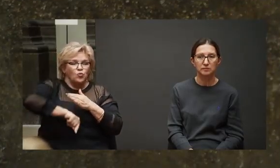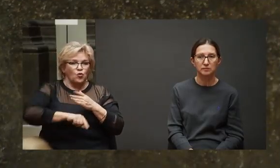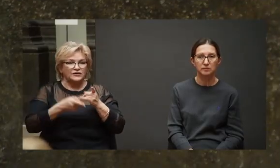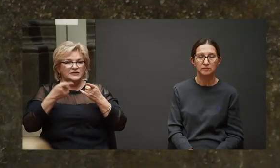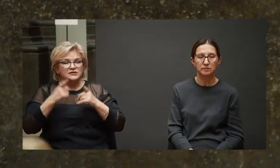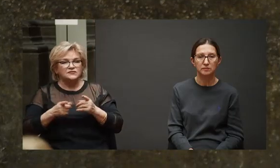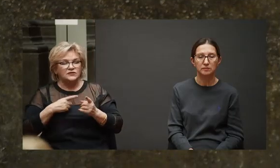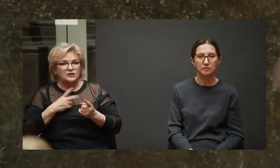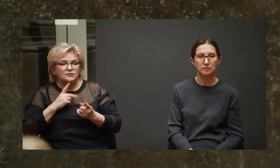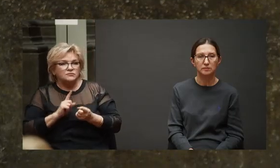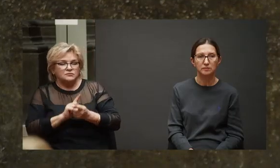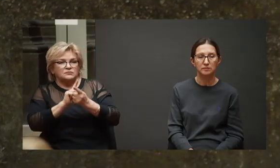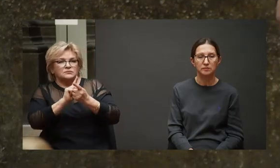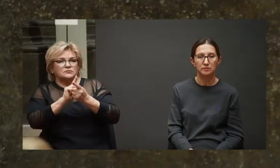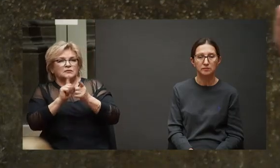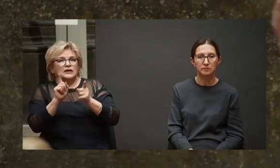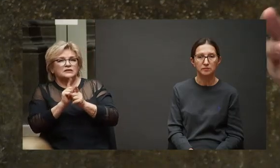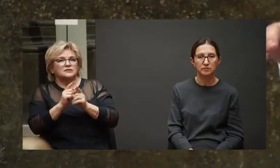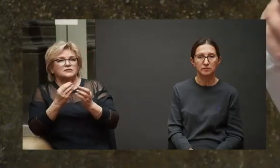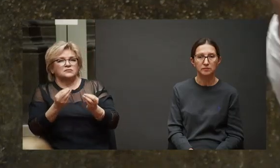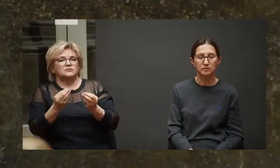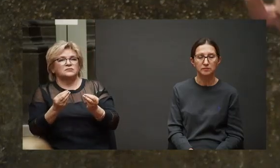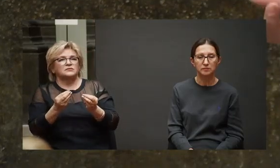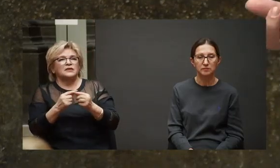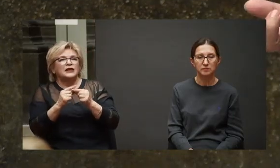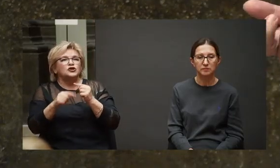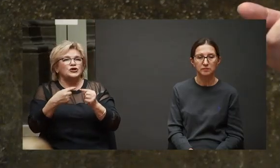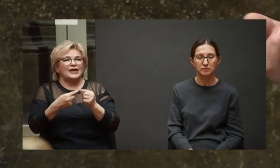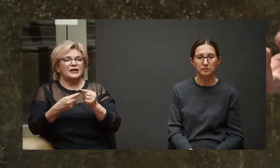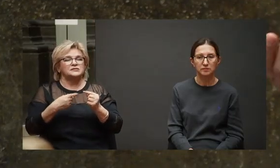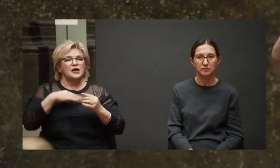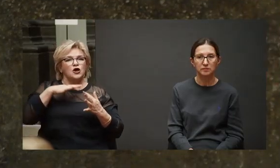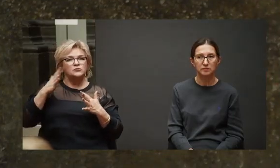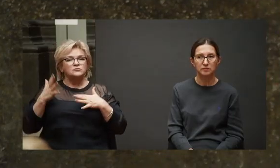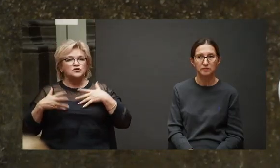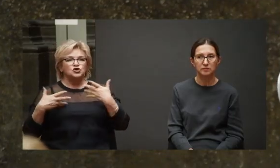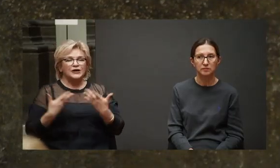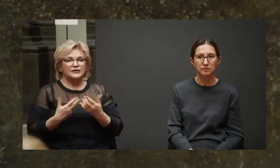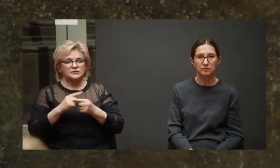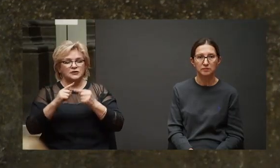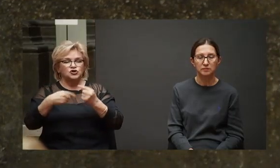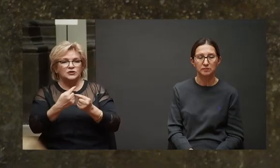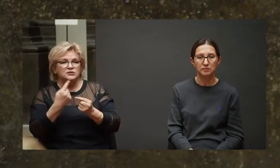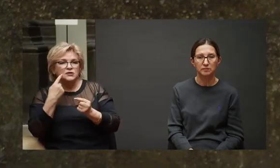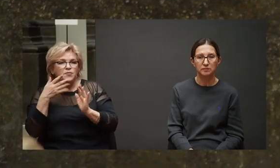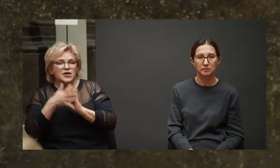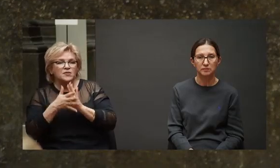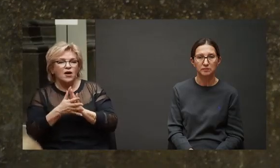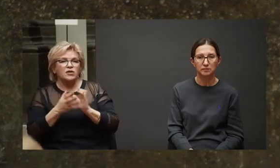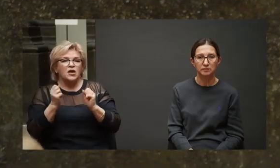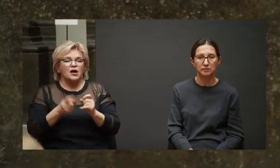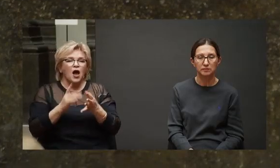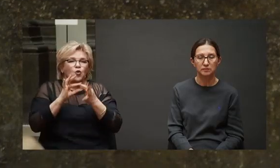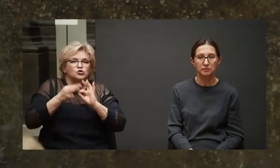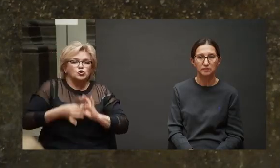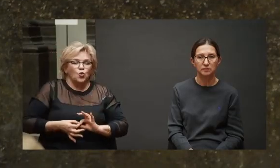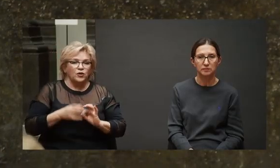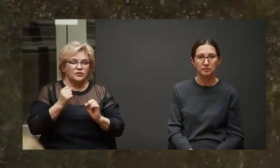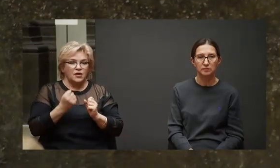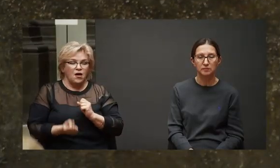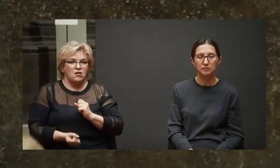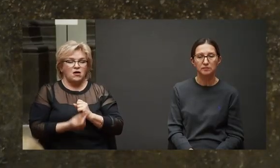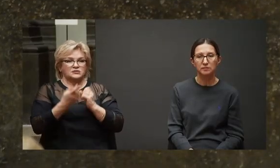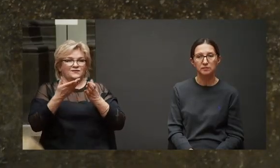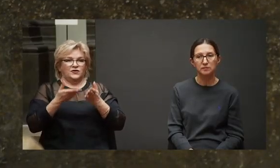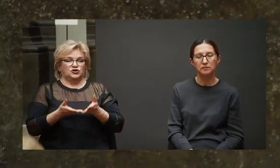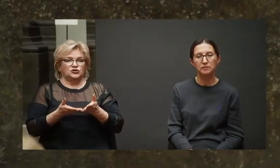действительно сталкиваешься вот через этот язык жеста, через понимание того, как он устроен. Ты